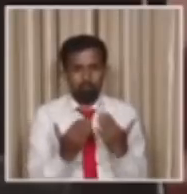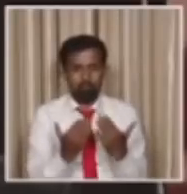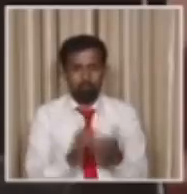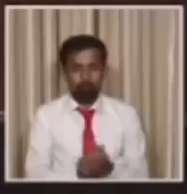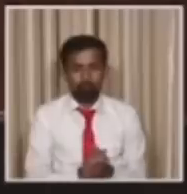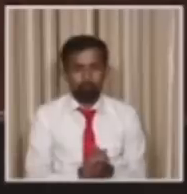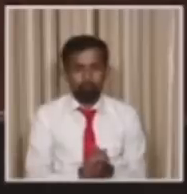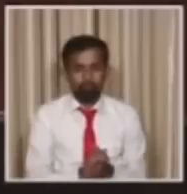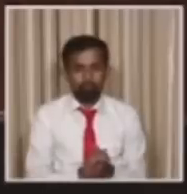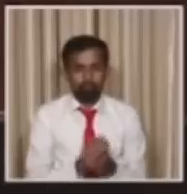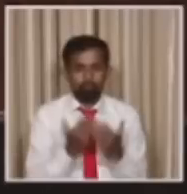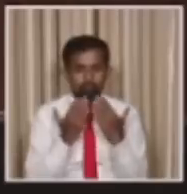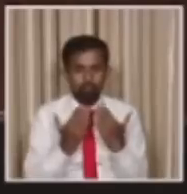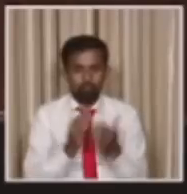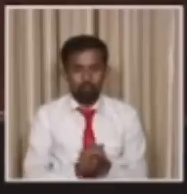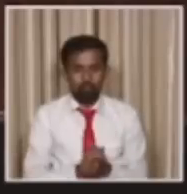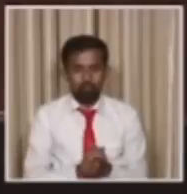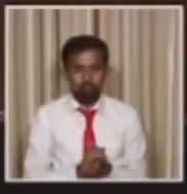වෙනවා.